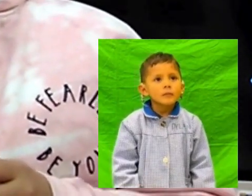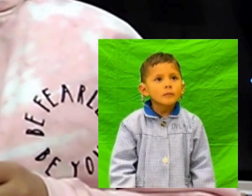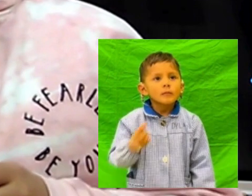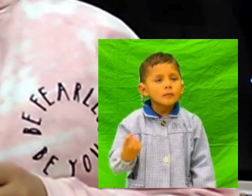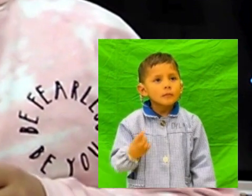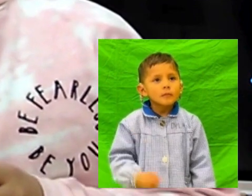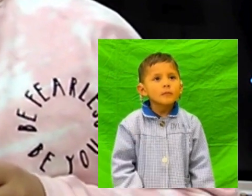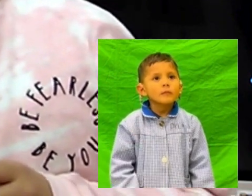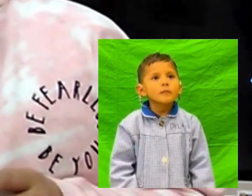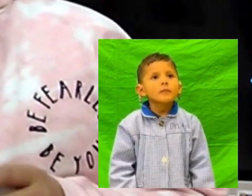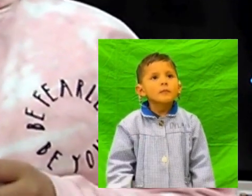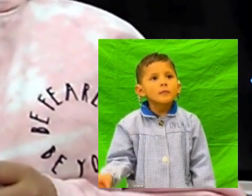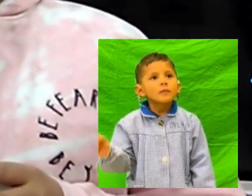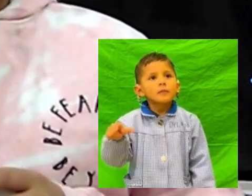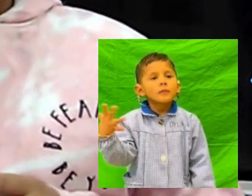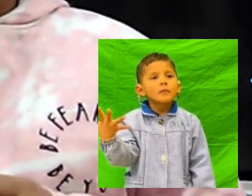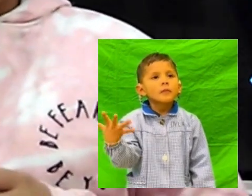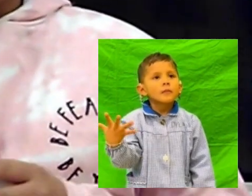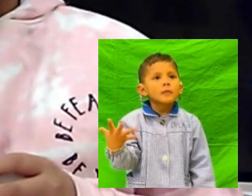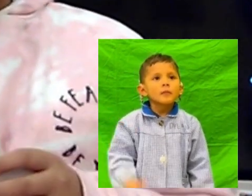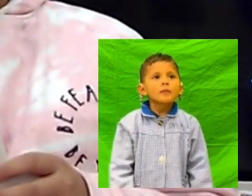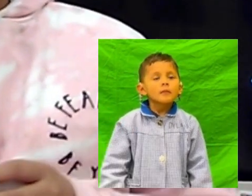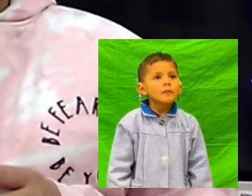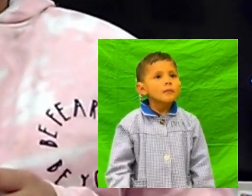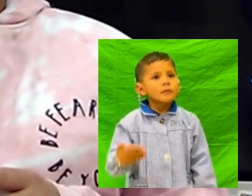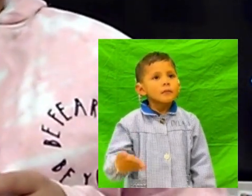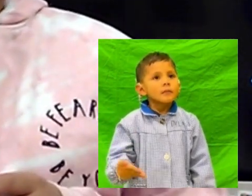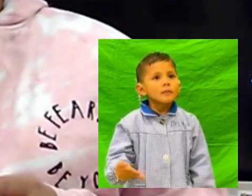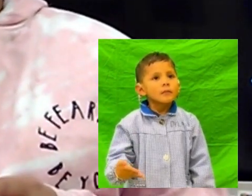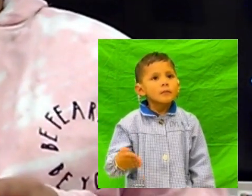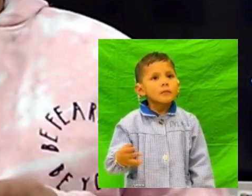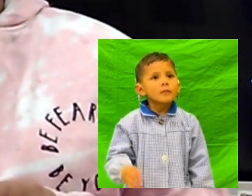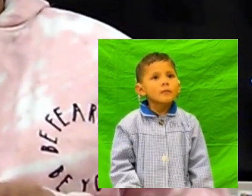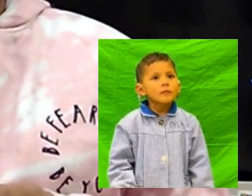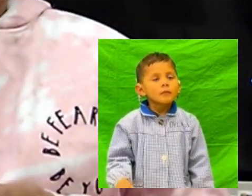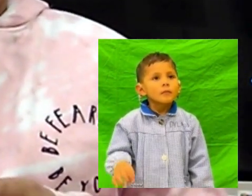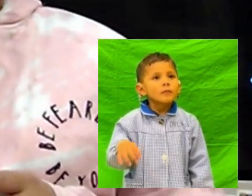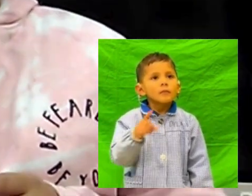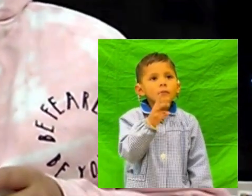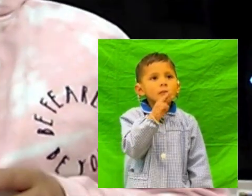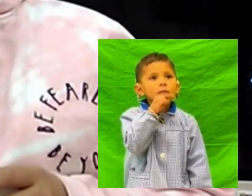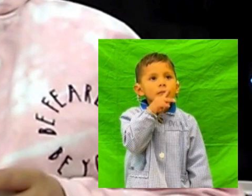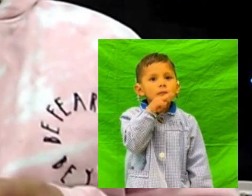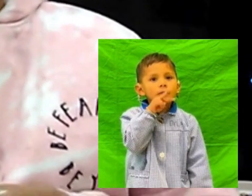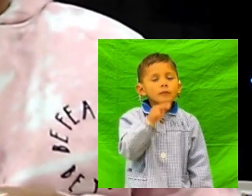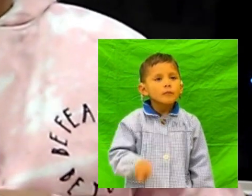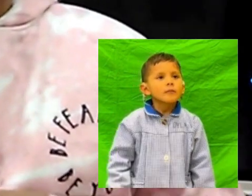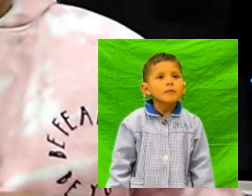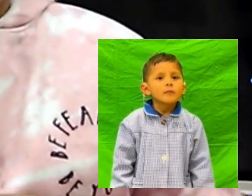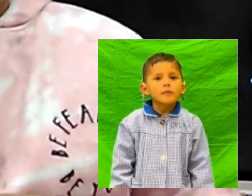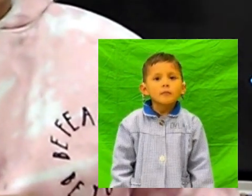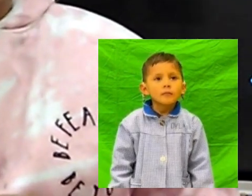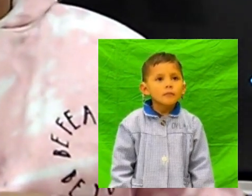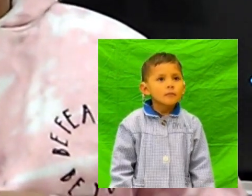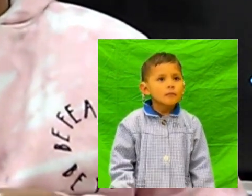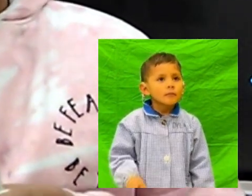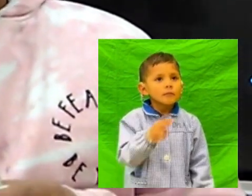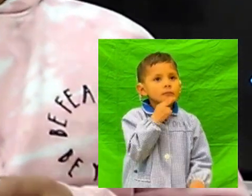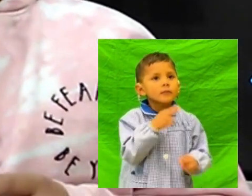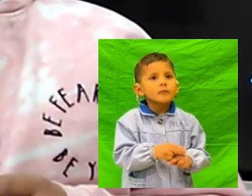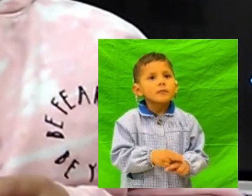arituko gara hizketan. Hemen mikrofonoetan Daniela eta Jose Luis gara